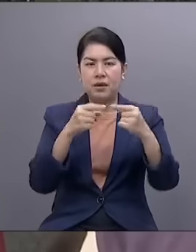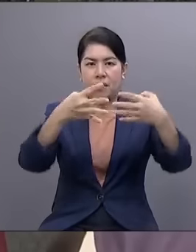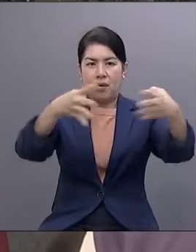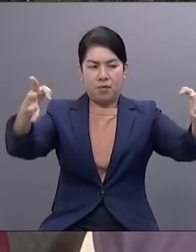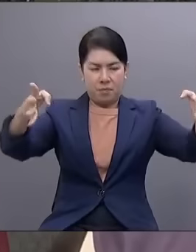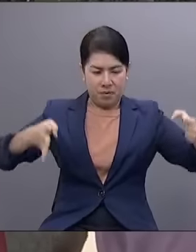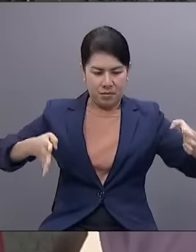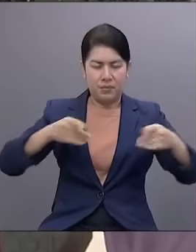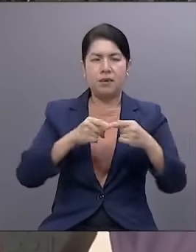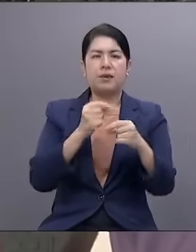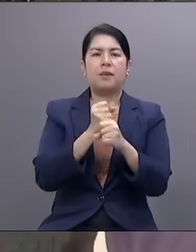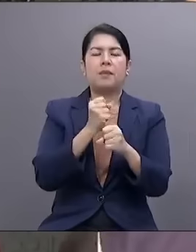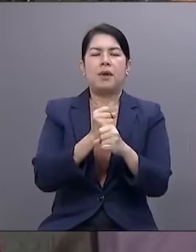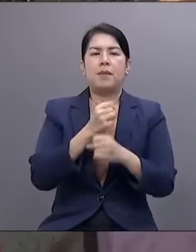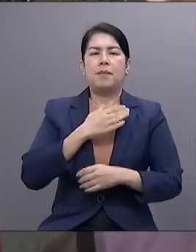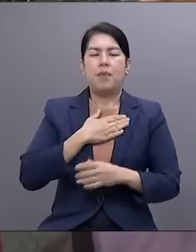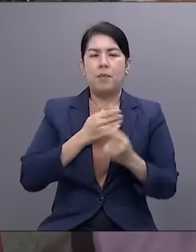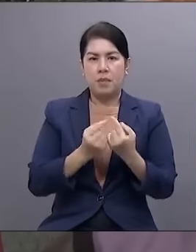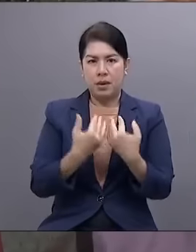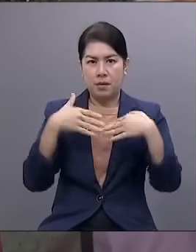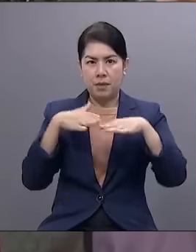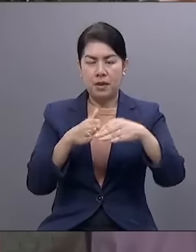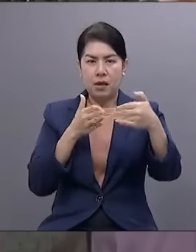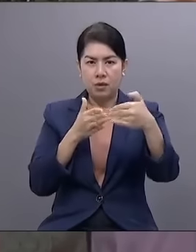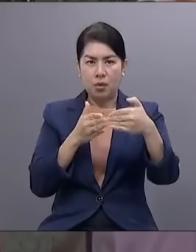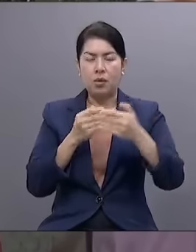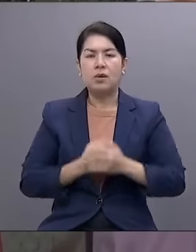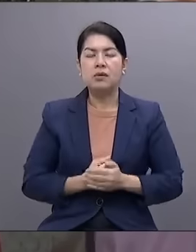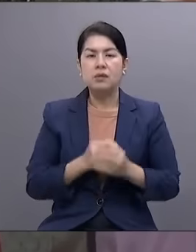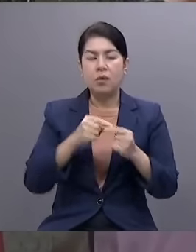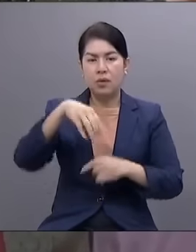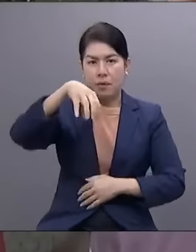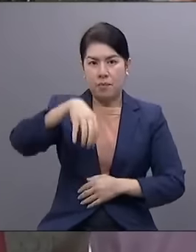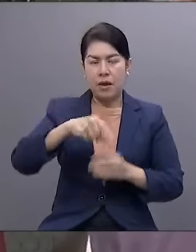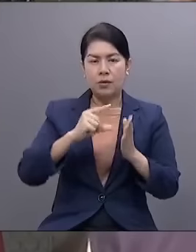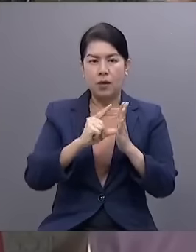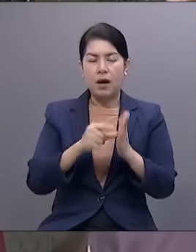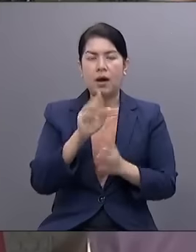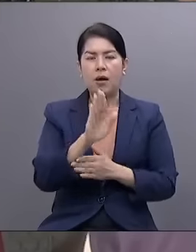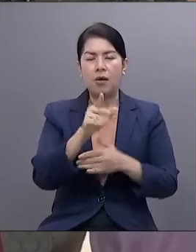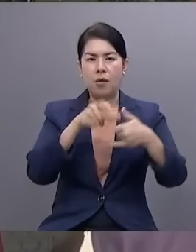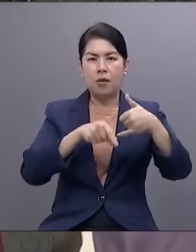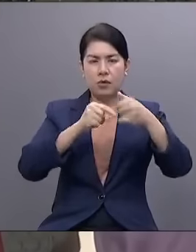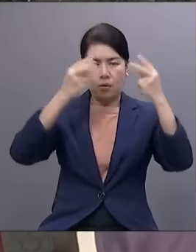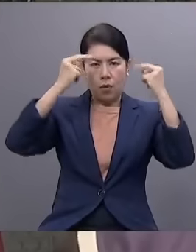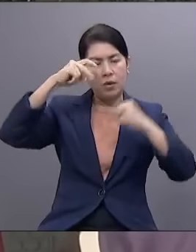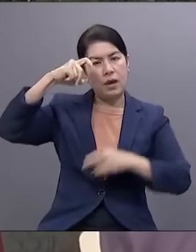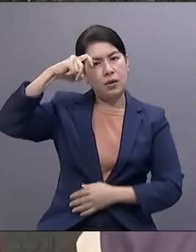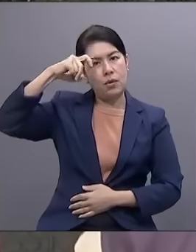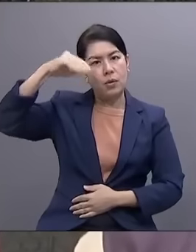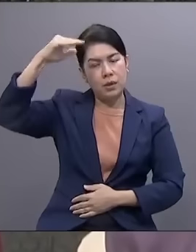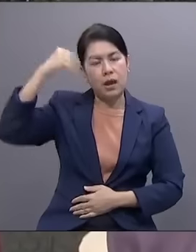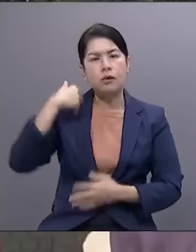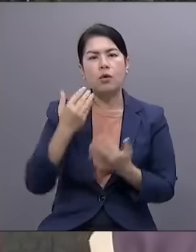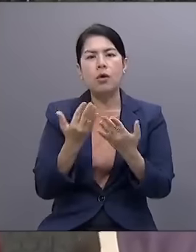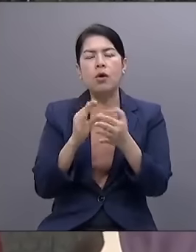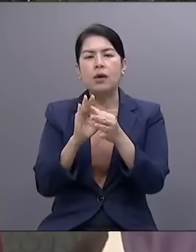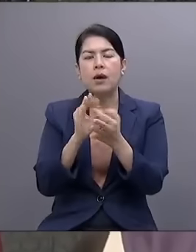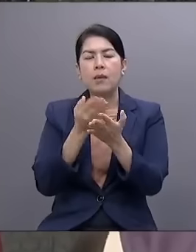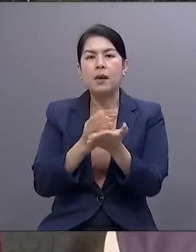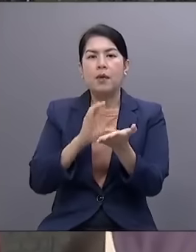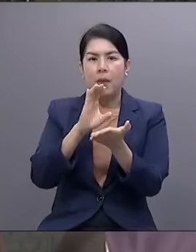างสำนักเลขานายกรัฐมนตรีเศรษฐาทวีสินนะครับเพื่อรอเรื่องงบตัวนี้นะครับเพราะว่าตอนนี้ไปต